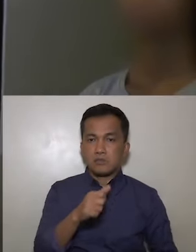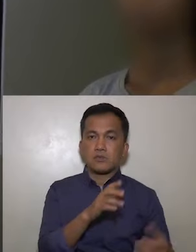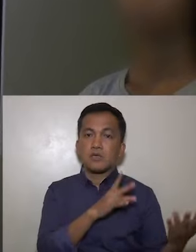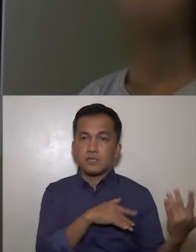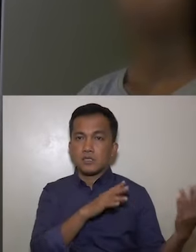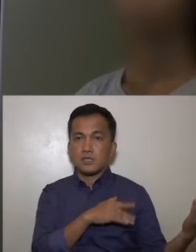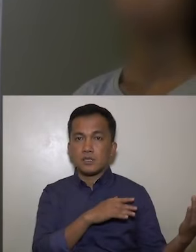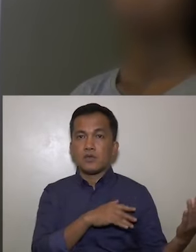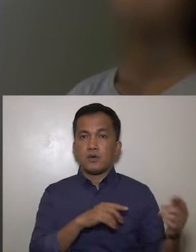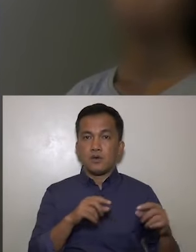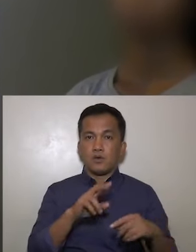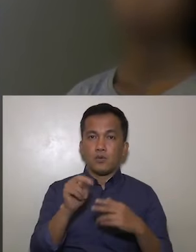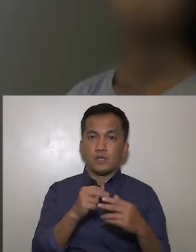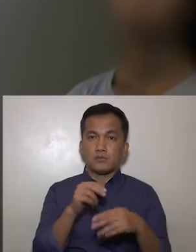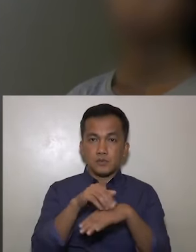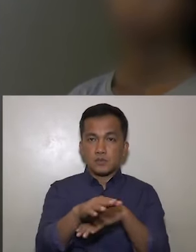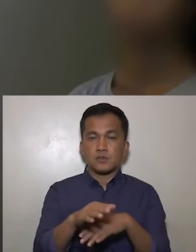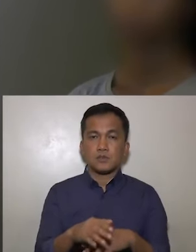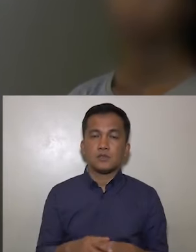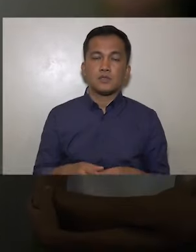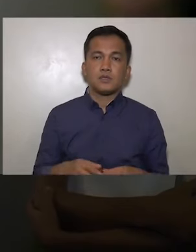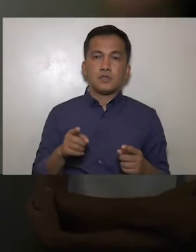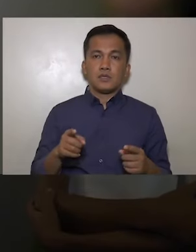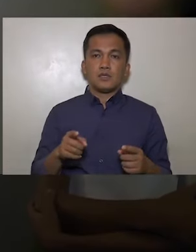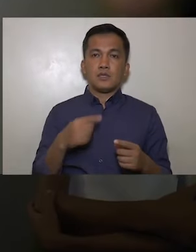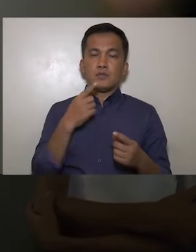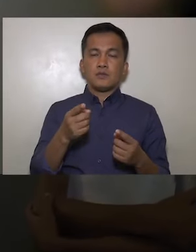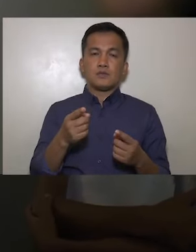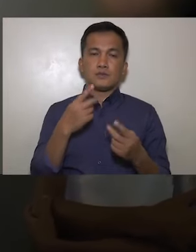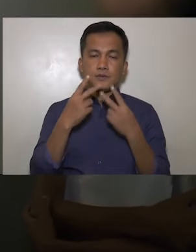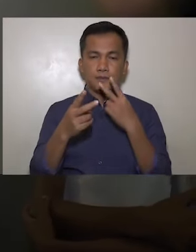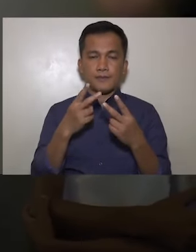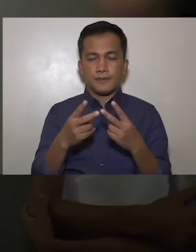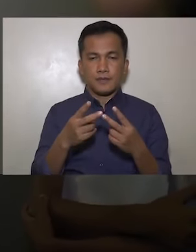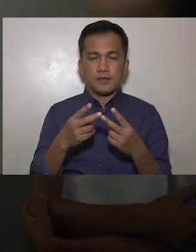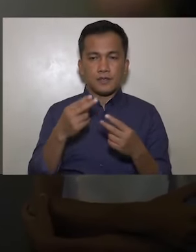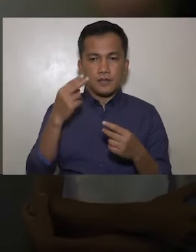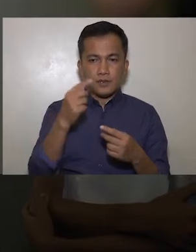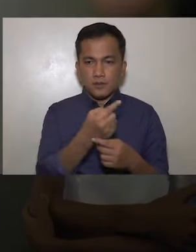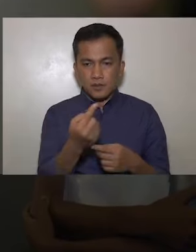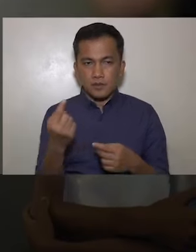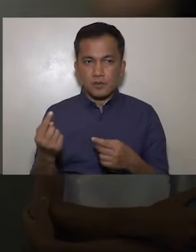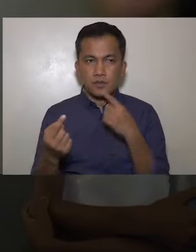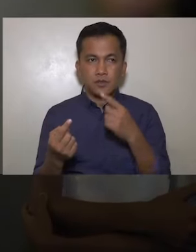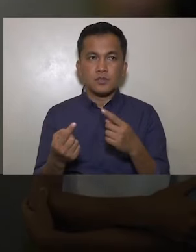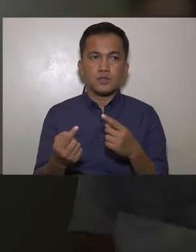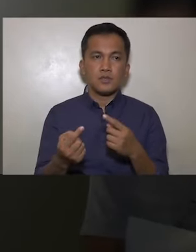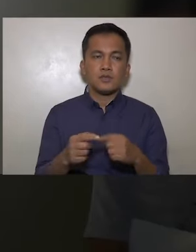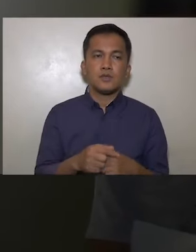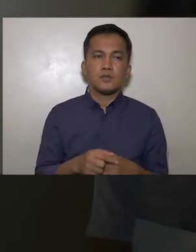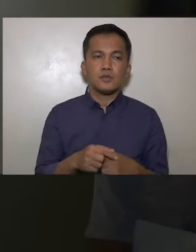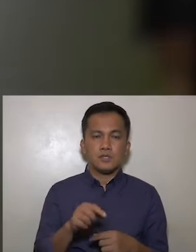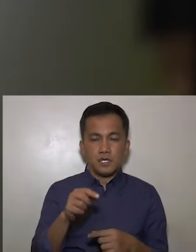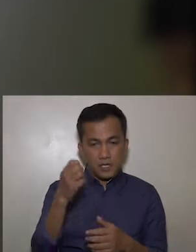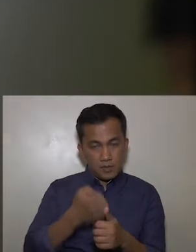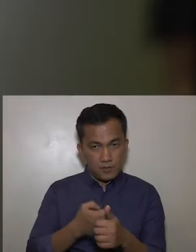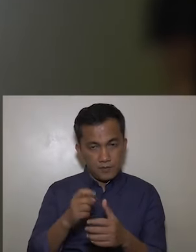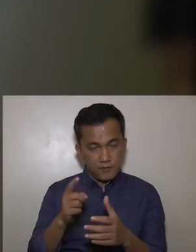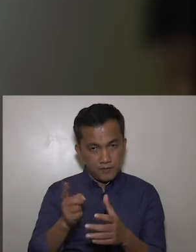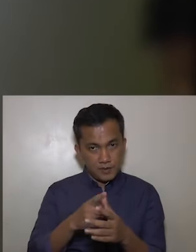sila naghihintay kung kailan po kayo magpapadala. Halimbawa yung parating na yung first week ng bagong buwan, yung Friday.